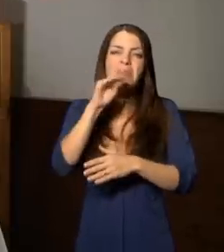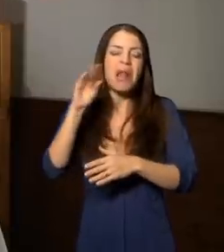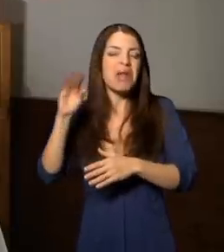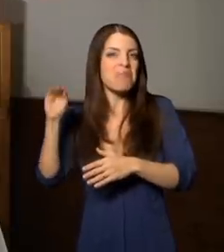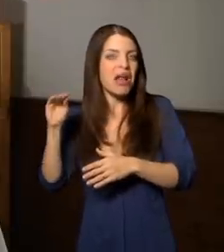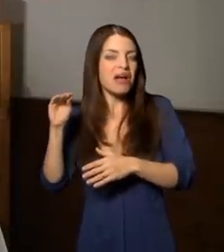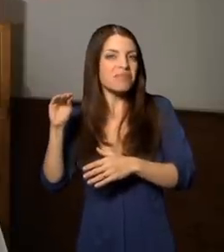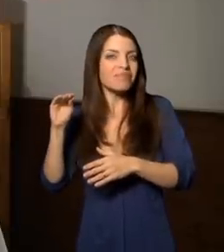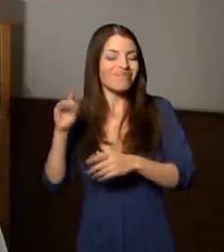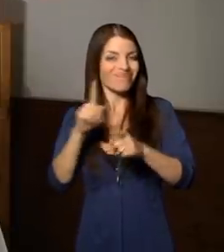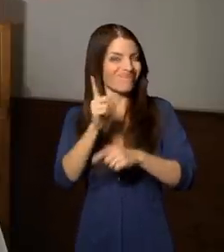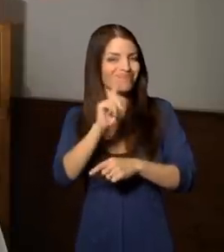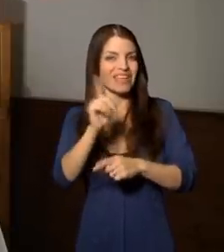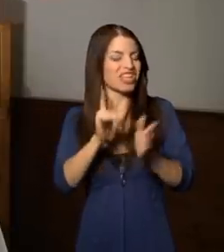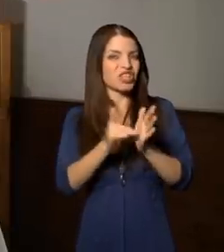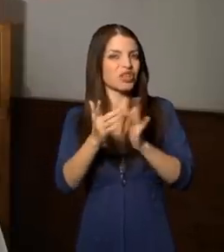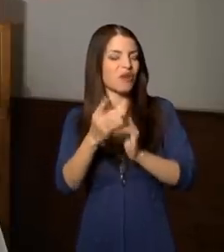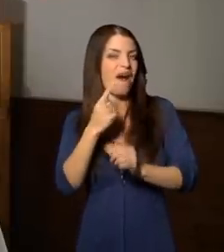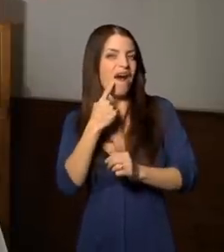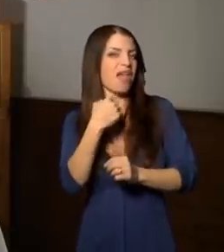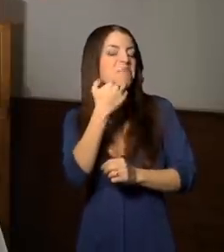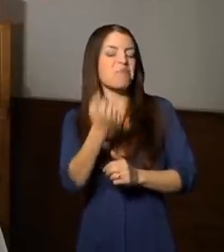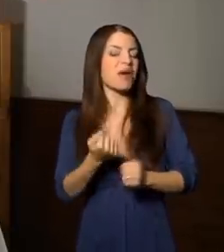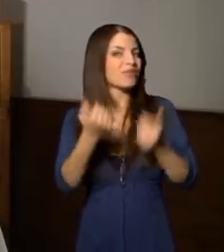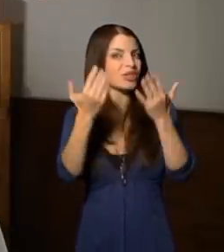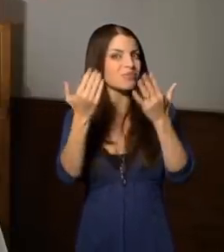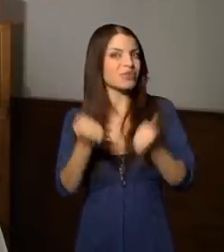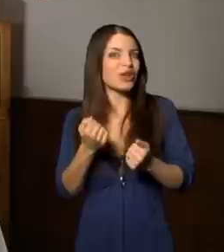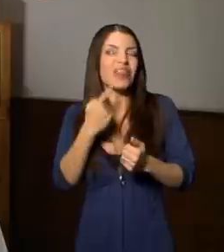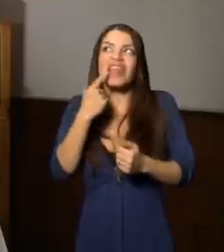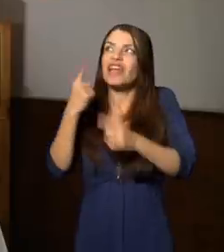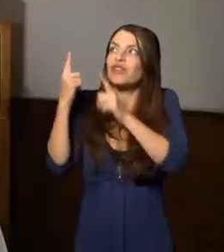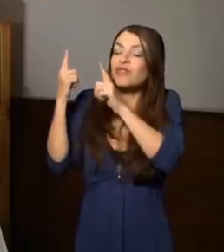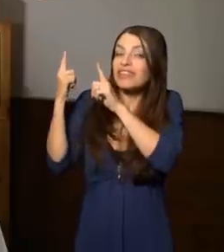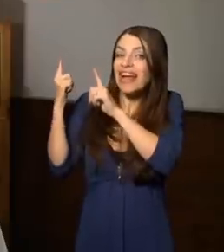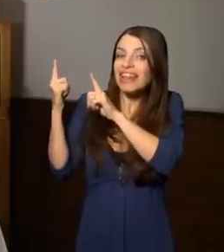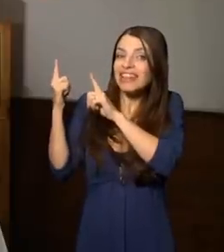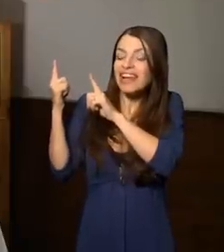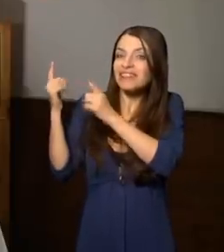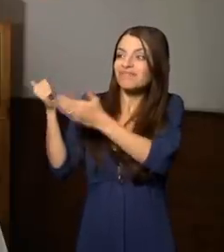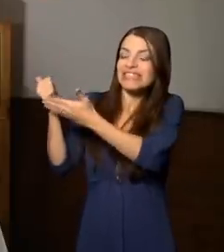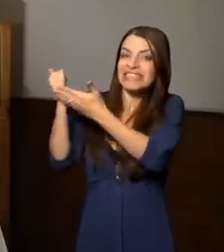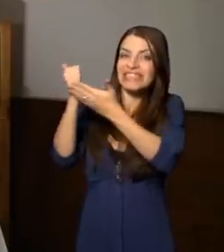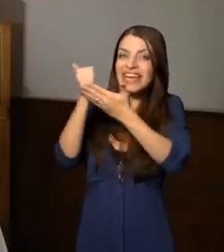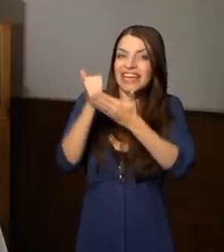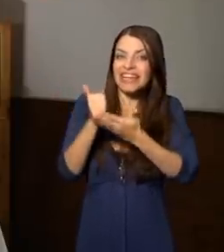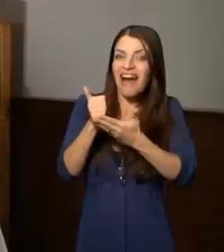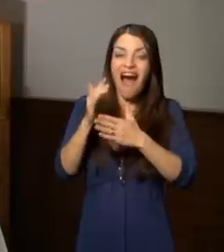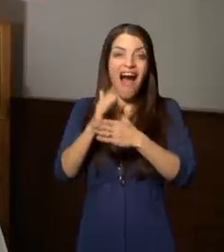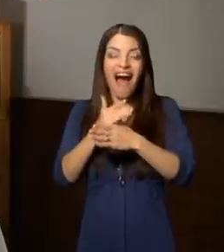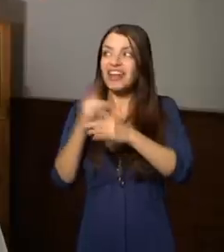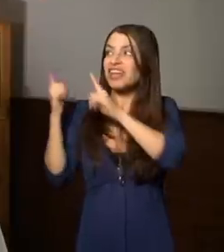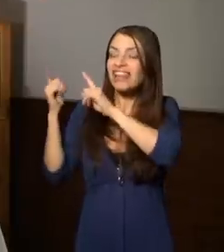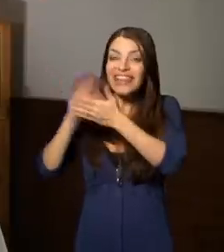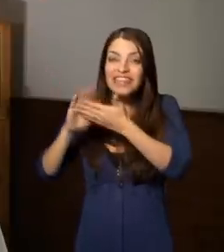kliem. Ġesu qalilna li m'għandniex bżonn nikkonvinċu lill-Alla l-Missier biex jgħinna. U